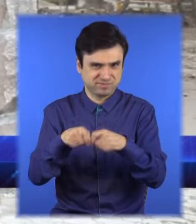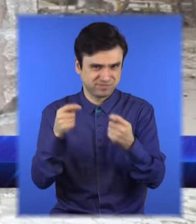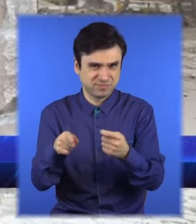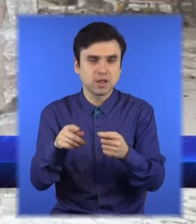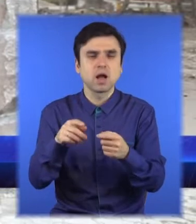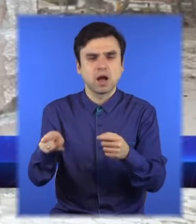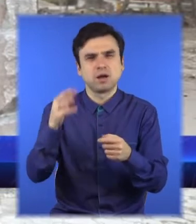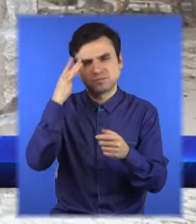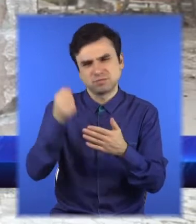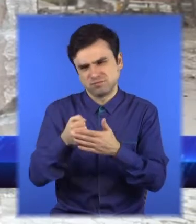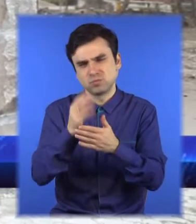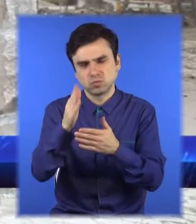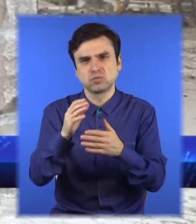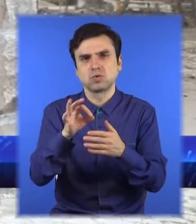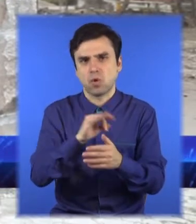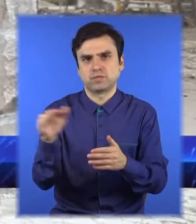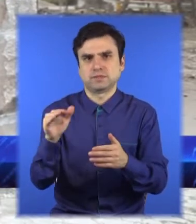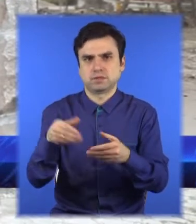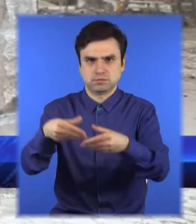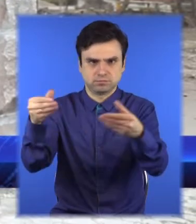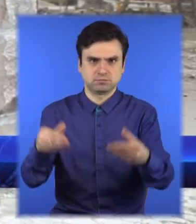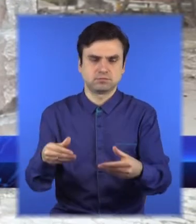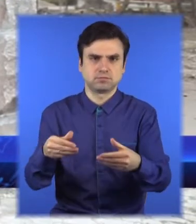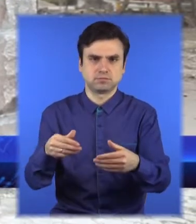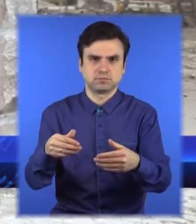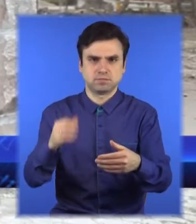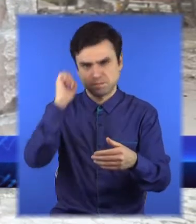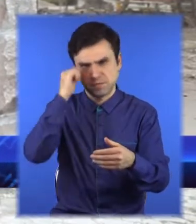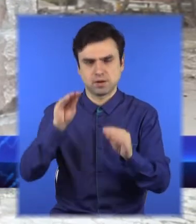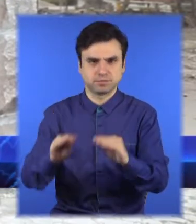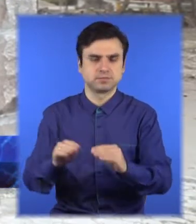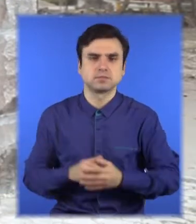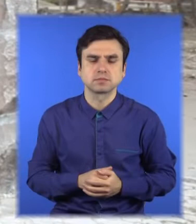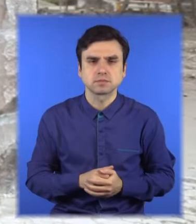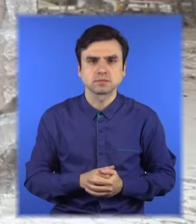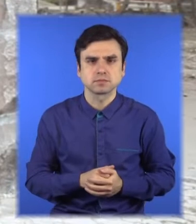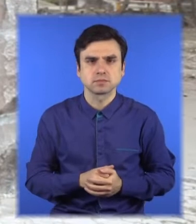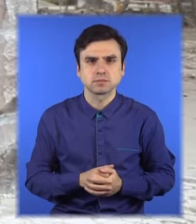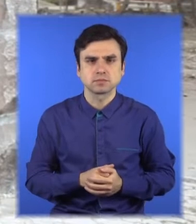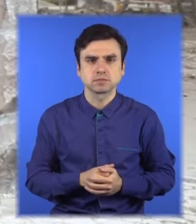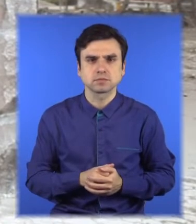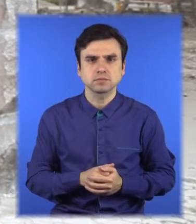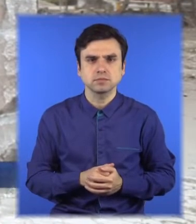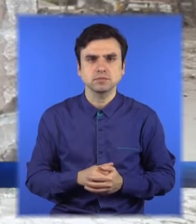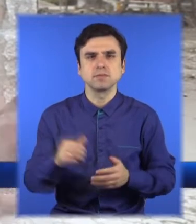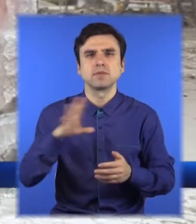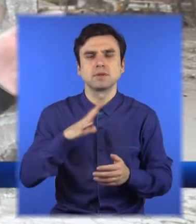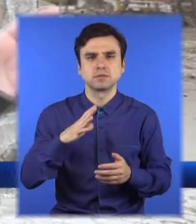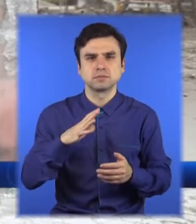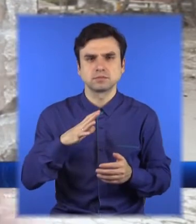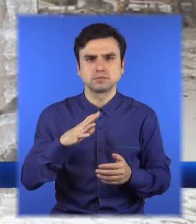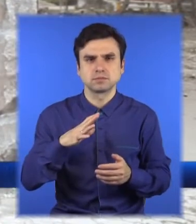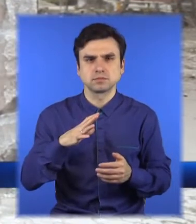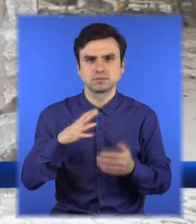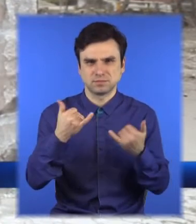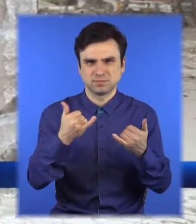стояло погруддя Василю Валявку, червоному діячу часів громадянської війни. В лютому 16-го року його декомунізували. Наразі ж на цьому